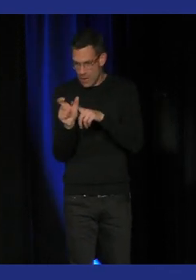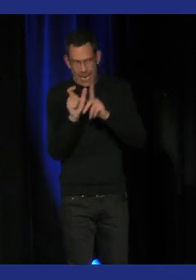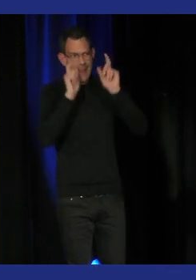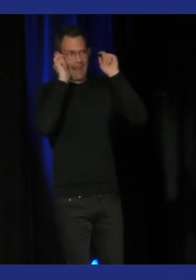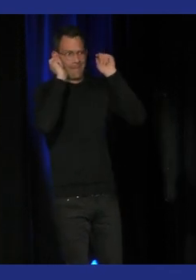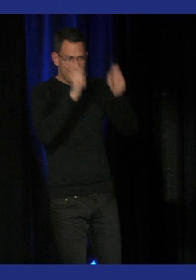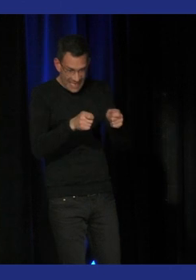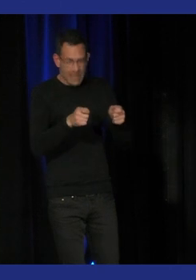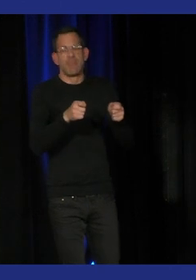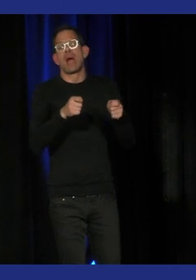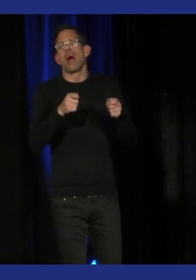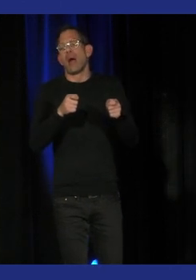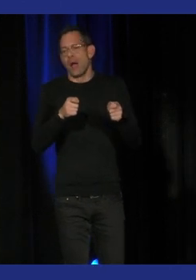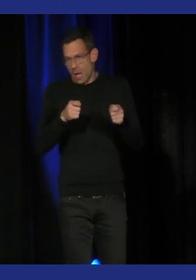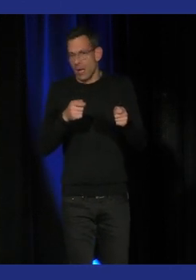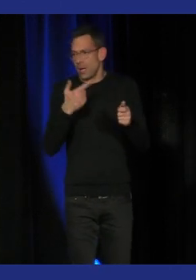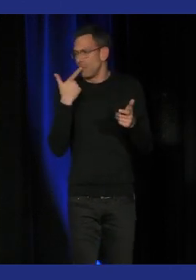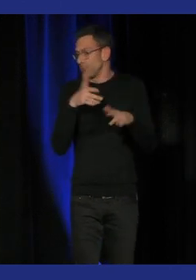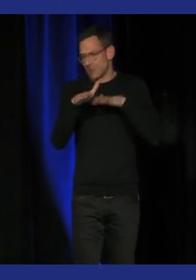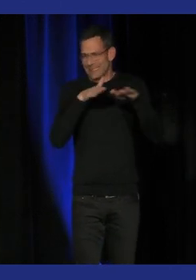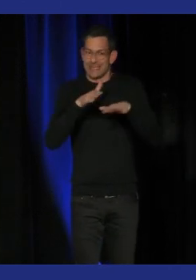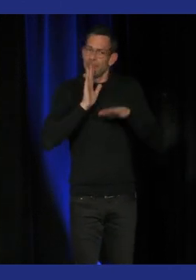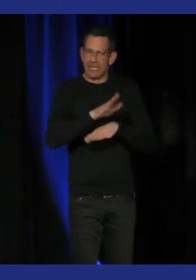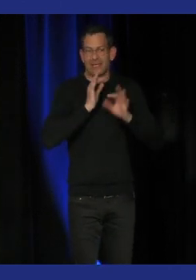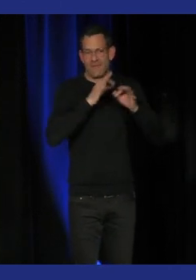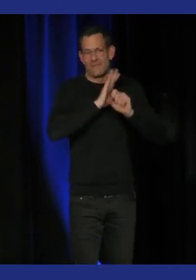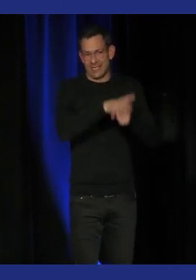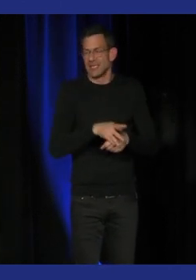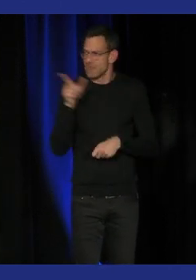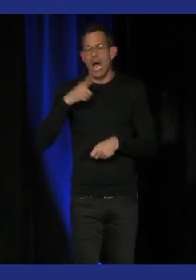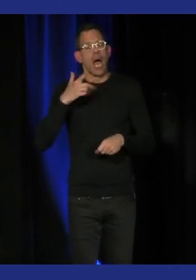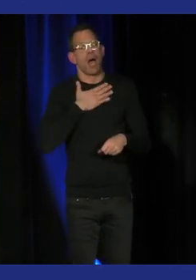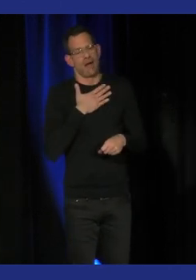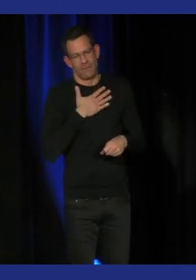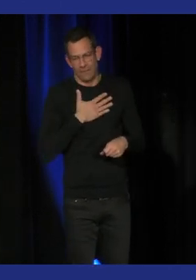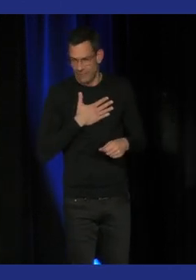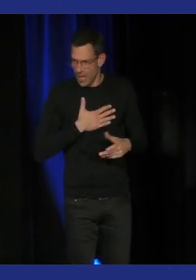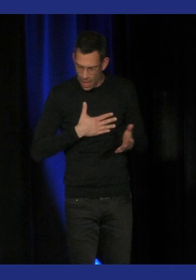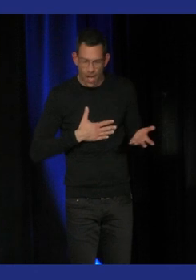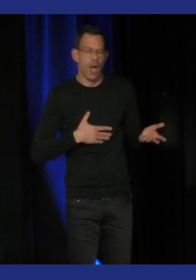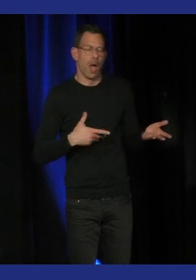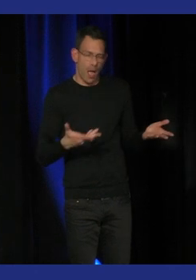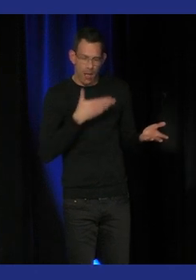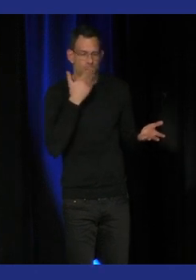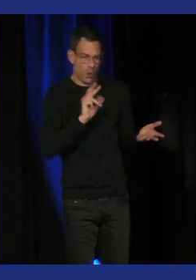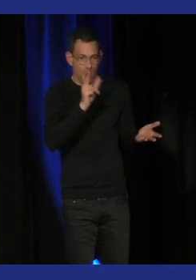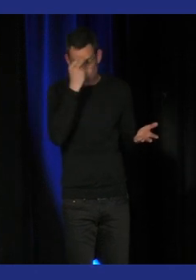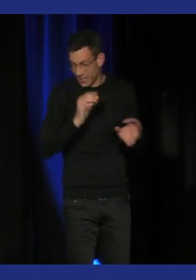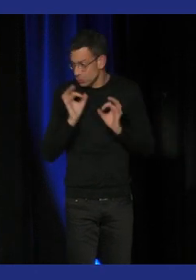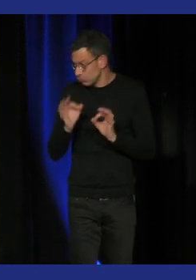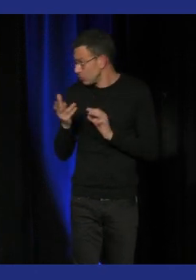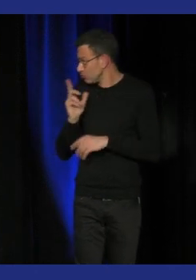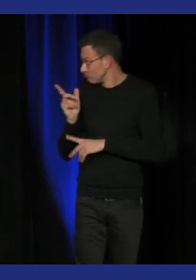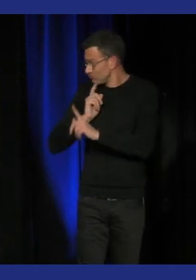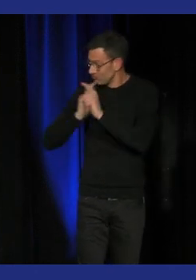cette situation, à savoir le système validiste, bah, ça lui a fait énormément de bien. Et justement, on a discuté de ça parce